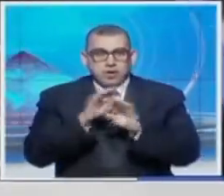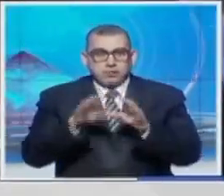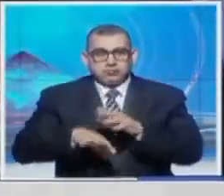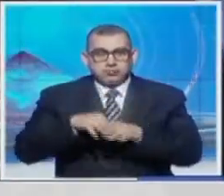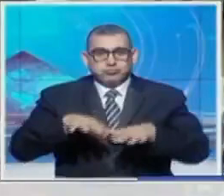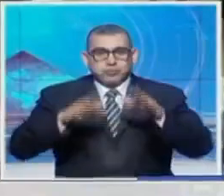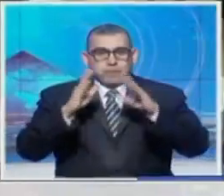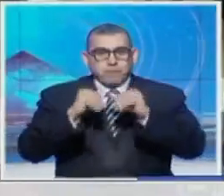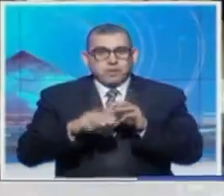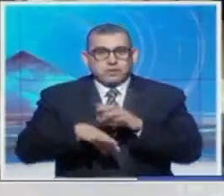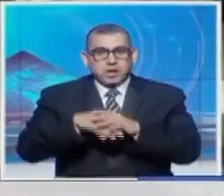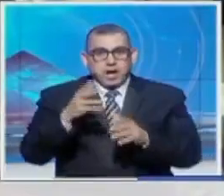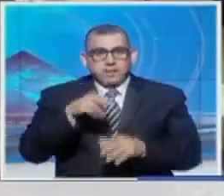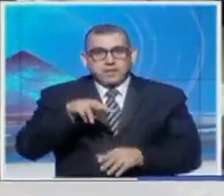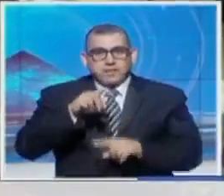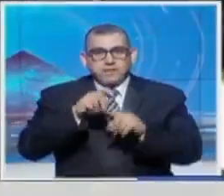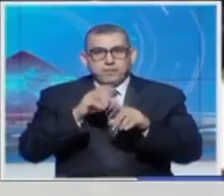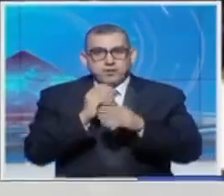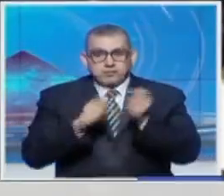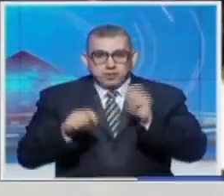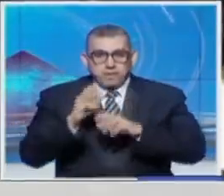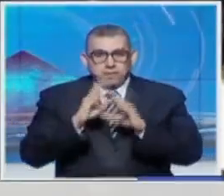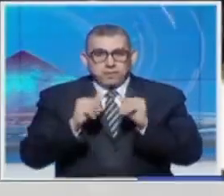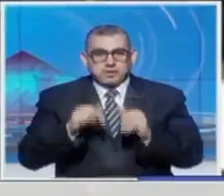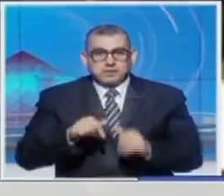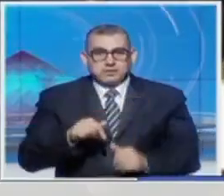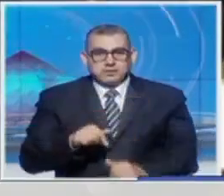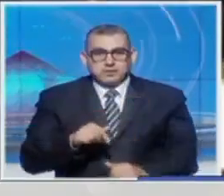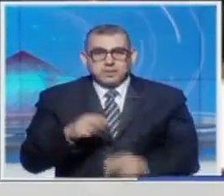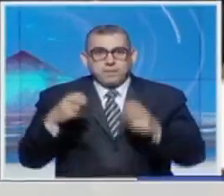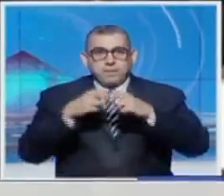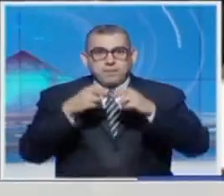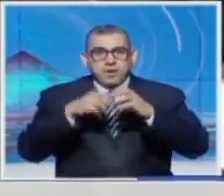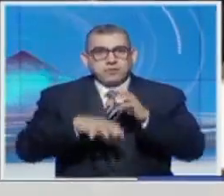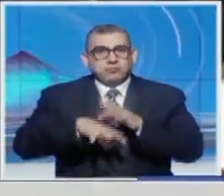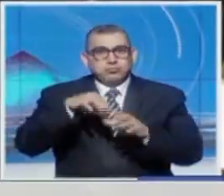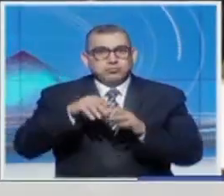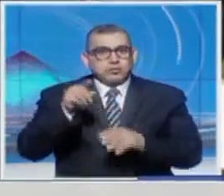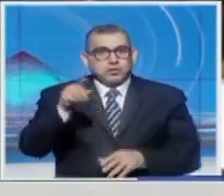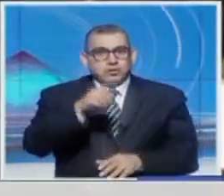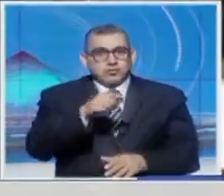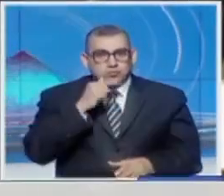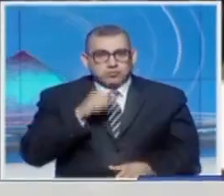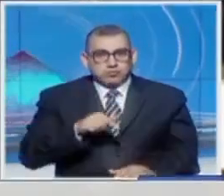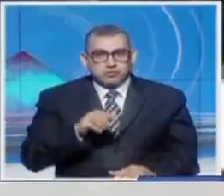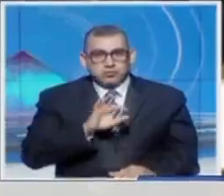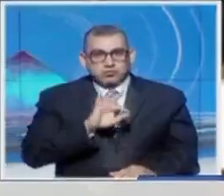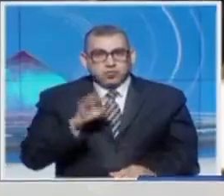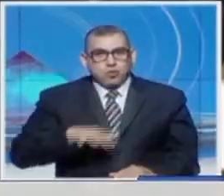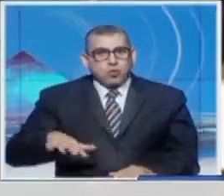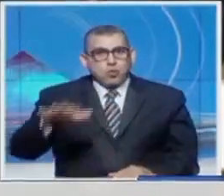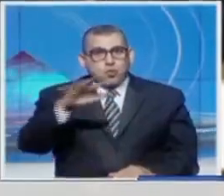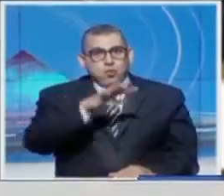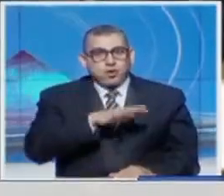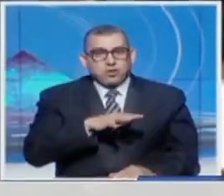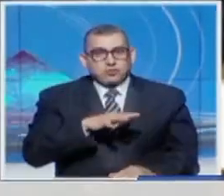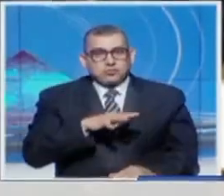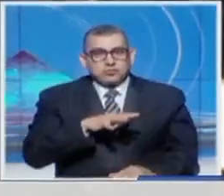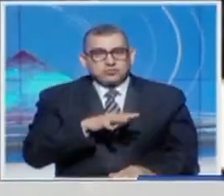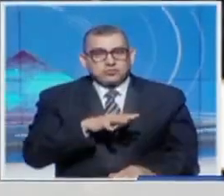الإنتاج المصري يصل إلى 80%. كل العارضين اللي هنا وعندهم مكتبات وفروعها كلهم مشاركين